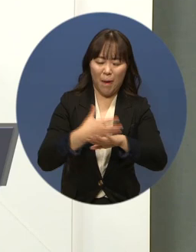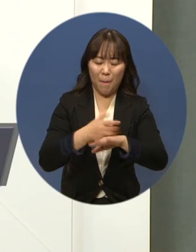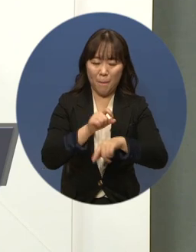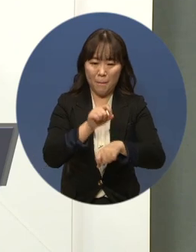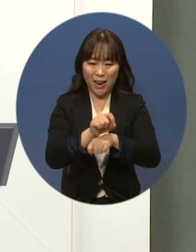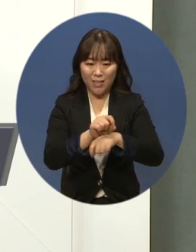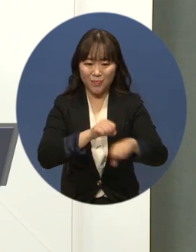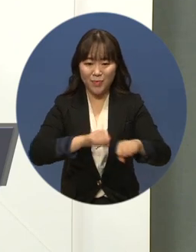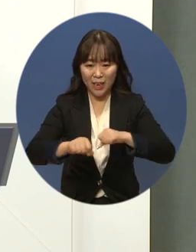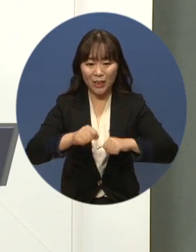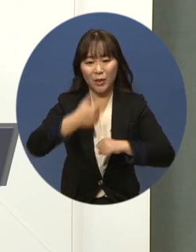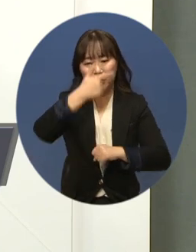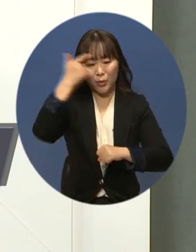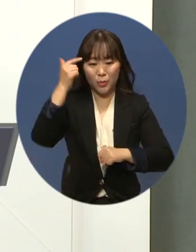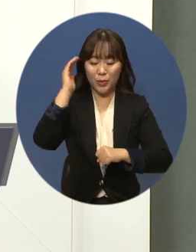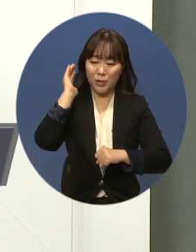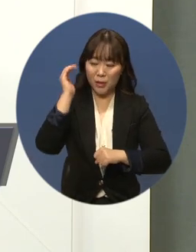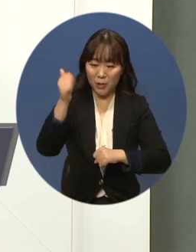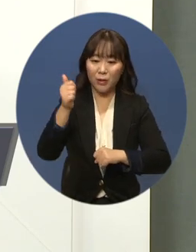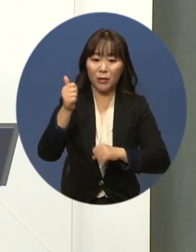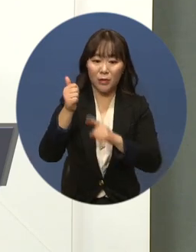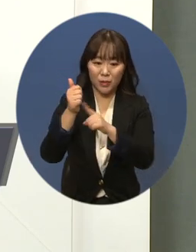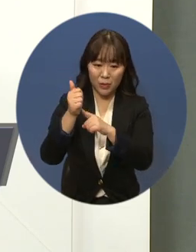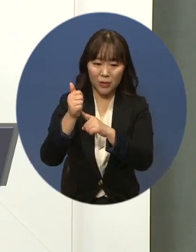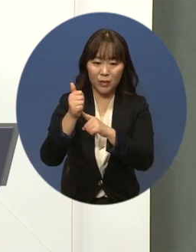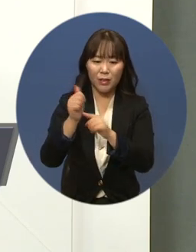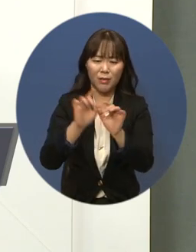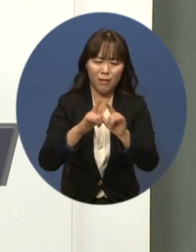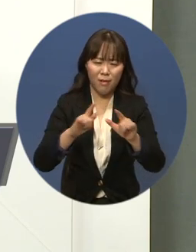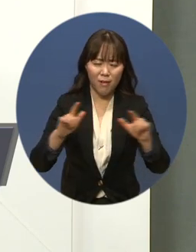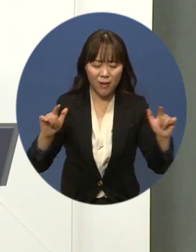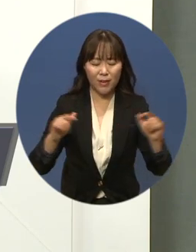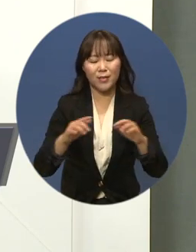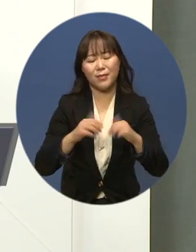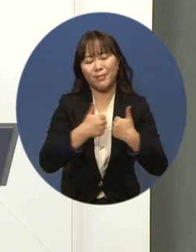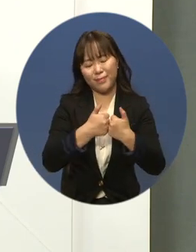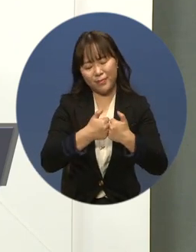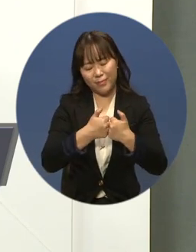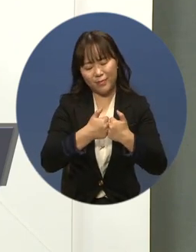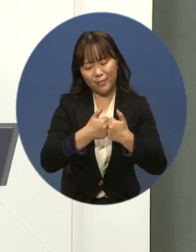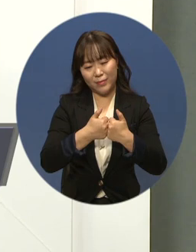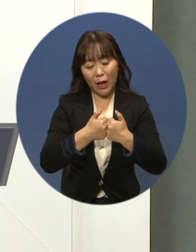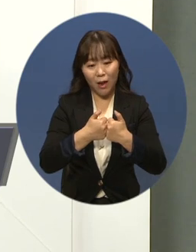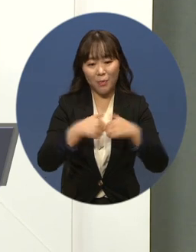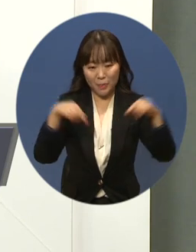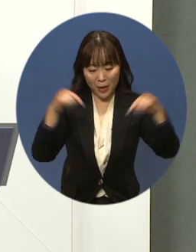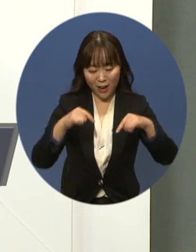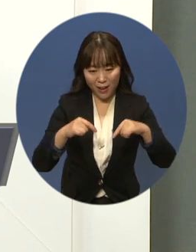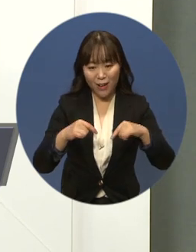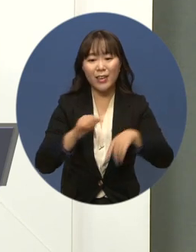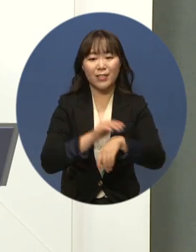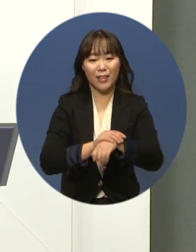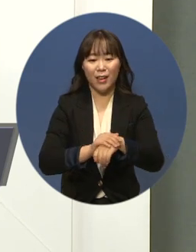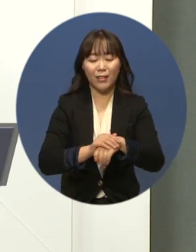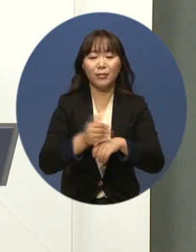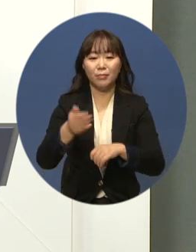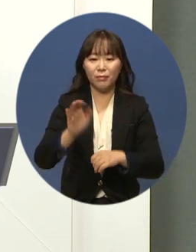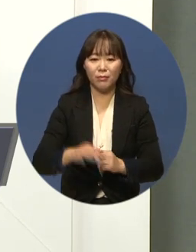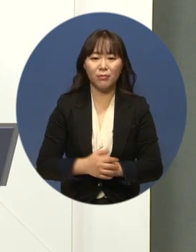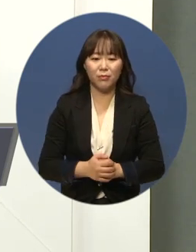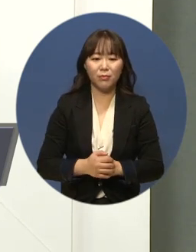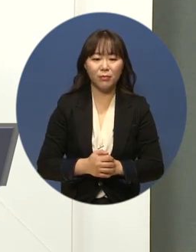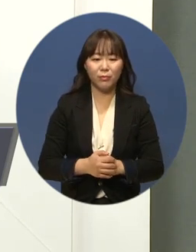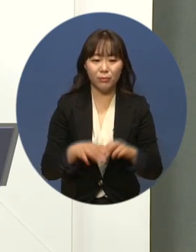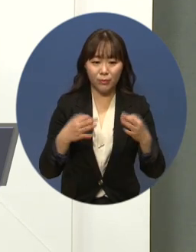행정을 노무현 대통령도 여러 가지 같은 협의가 되셨겠지만은